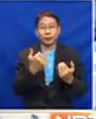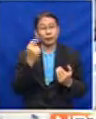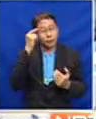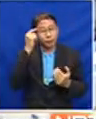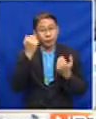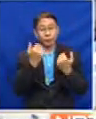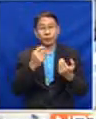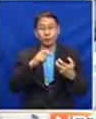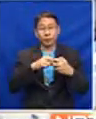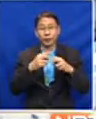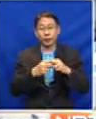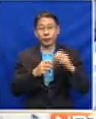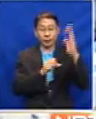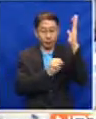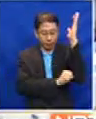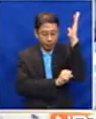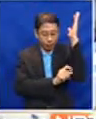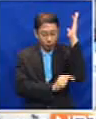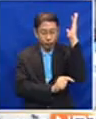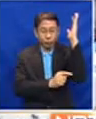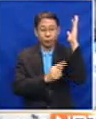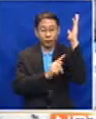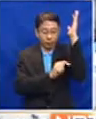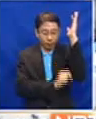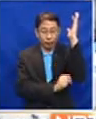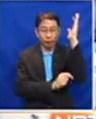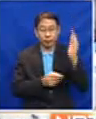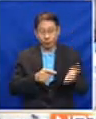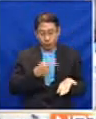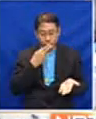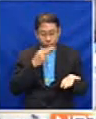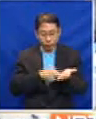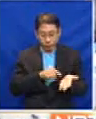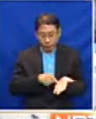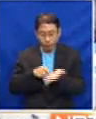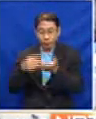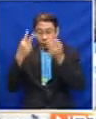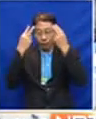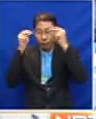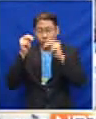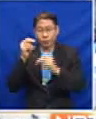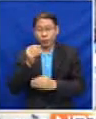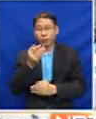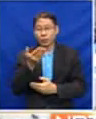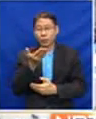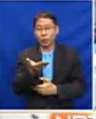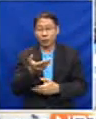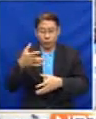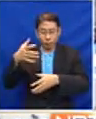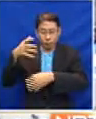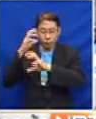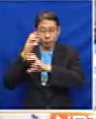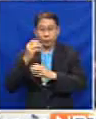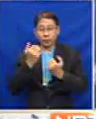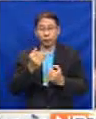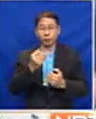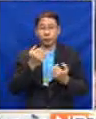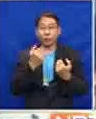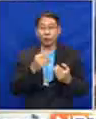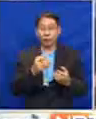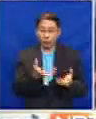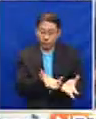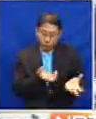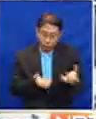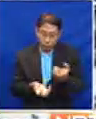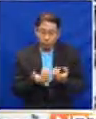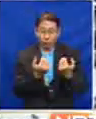สงขลาสตูลแล้วก็ตรังค่ะได้ยื่นหนังสือถึงท่านนายกรัฐมนตรีขอให้ทบทวนคำสั่งหลังจากที่ถูกขีดเส้นตายให้รื้อ